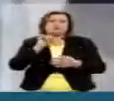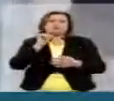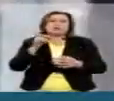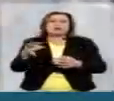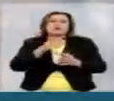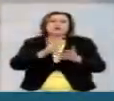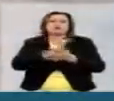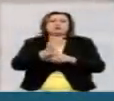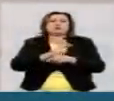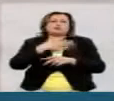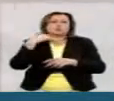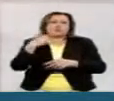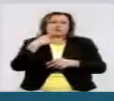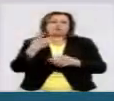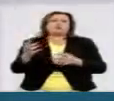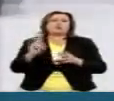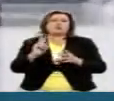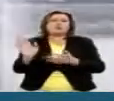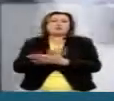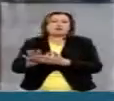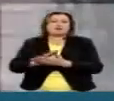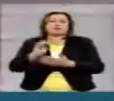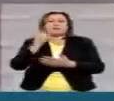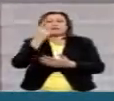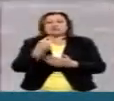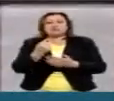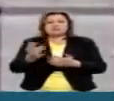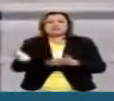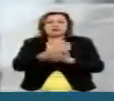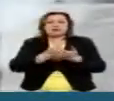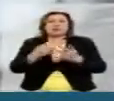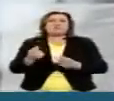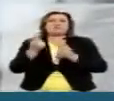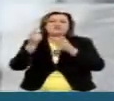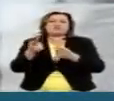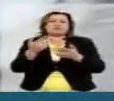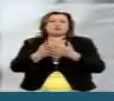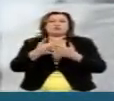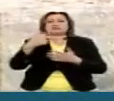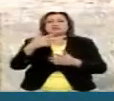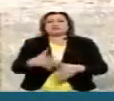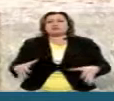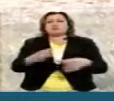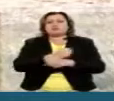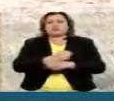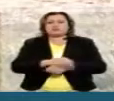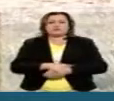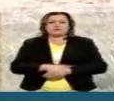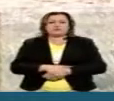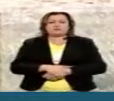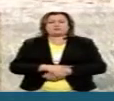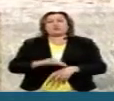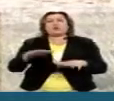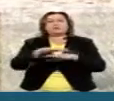района. Мусора очень много, говорят убирающие. Только за один день активисты собрали и вывезли порядка 30 мешков.